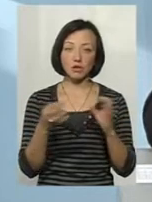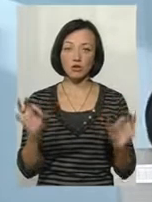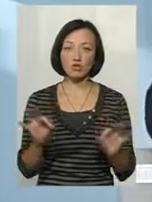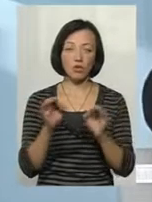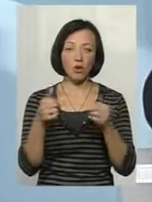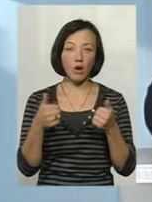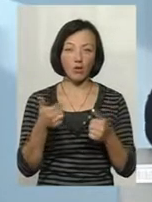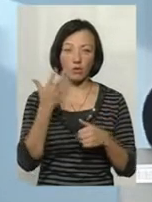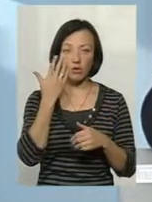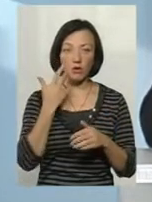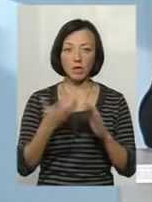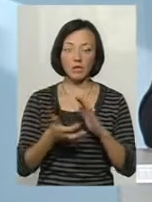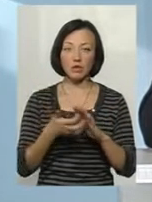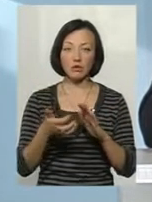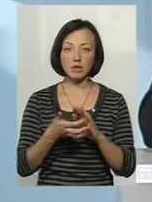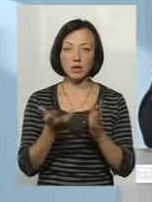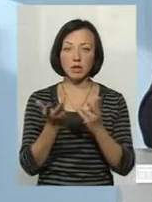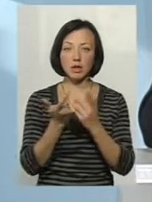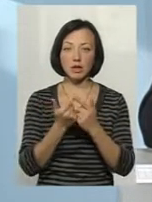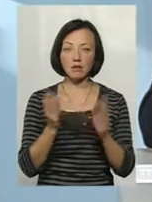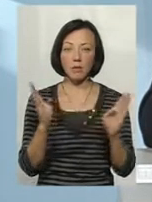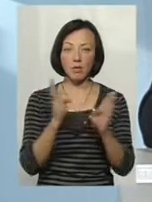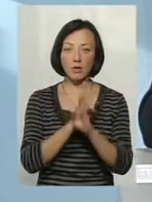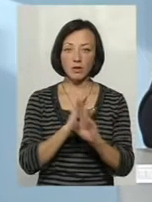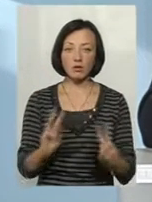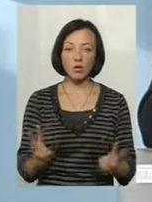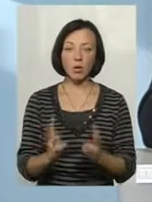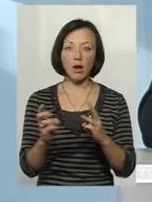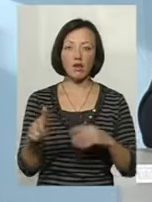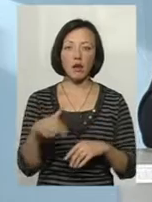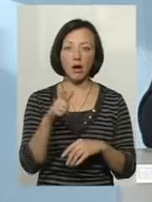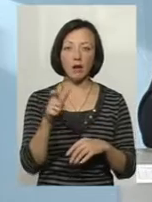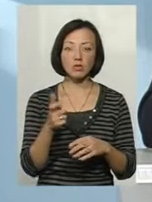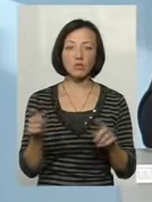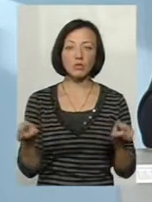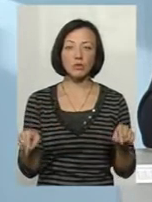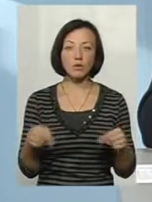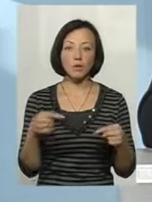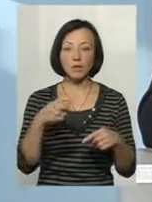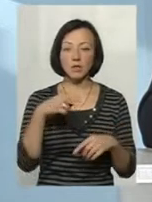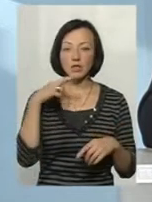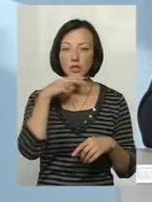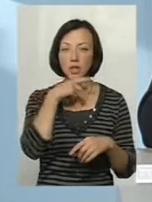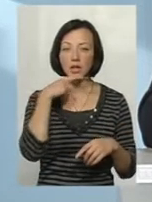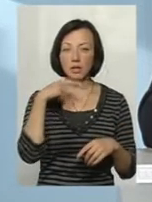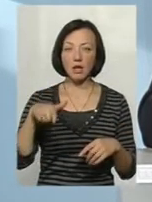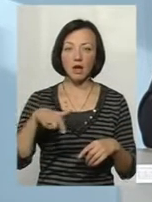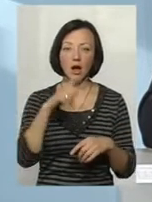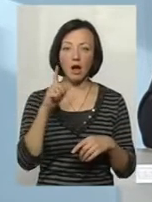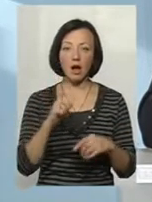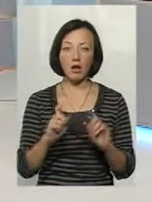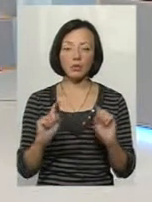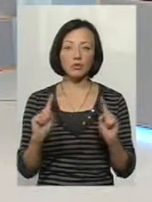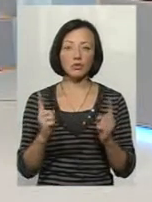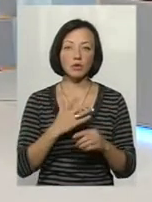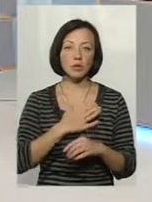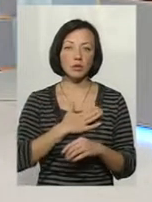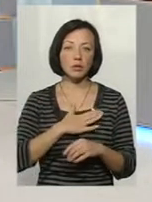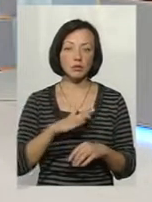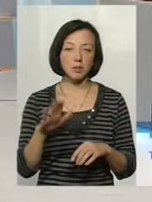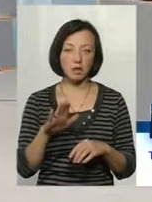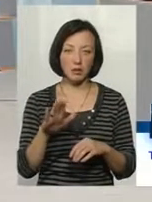хорошого. Коли недостатня кількість повітря для згорання газу, утворюється чадний газ. Речовина надзвичайно